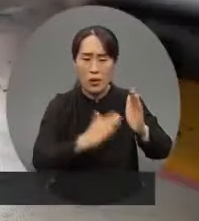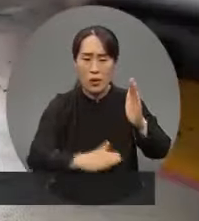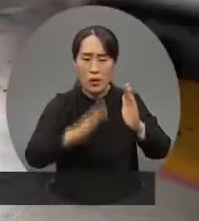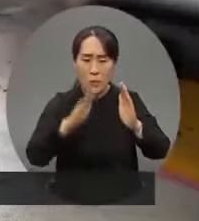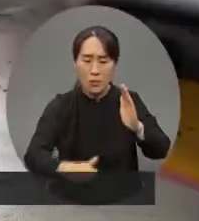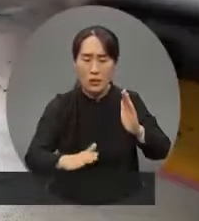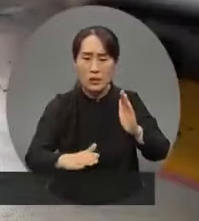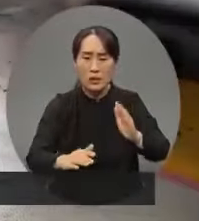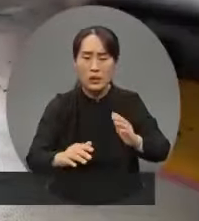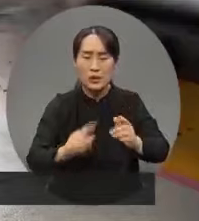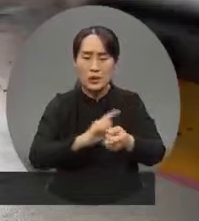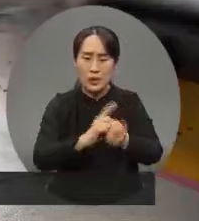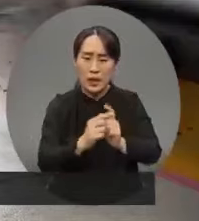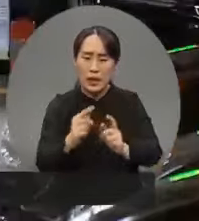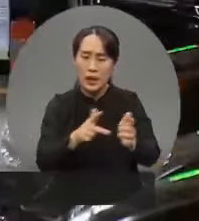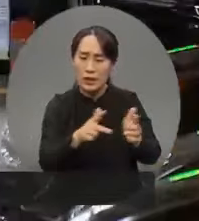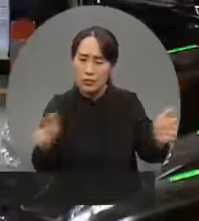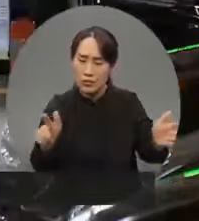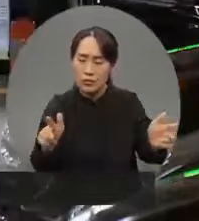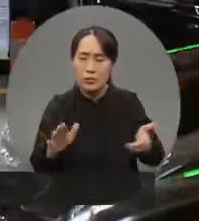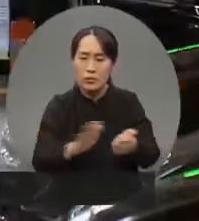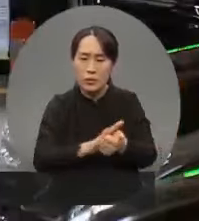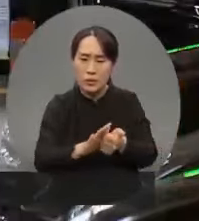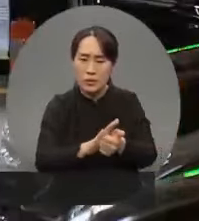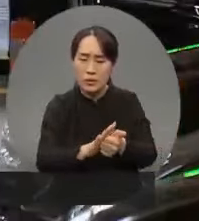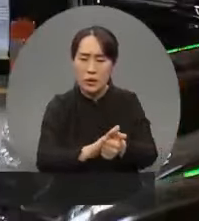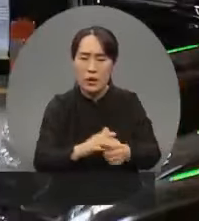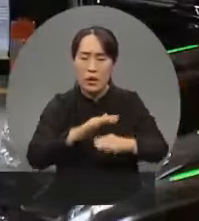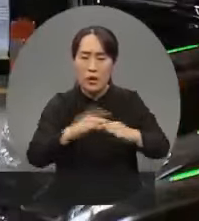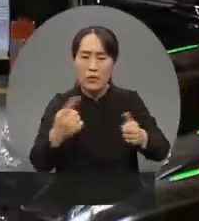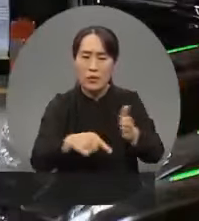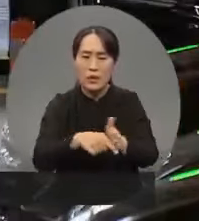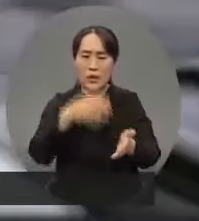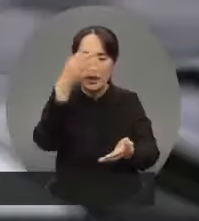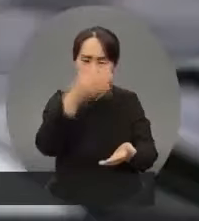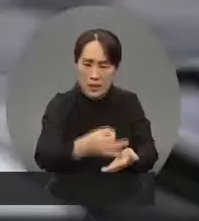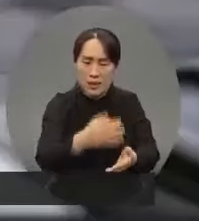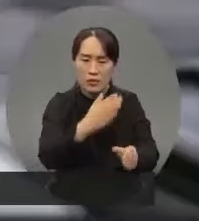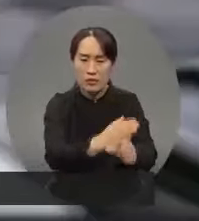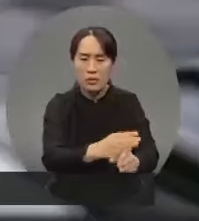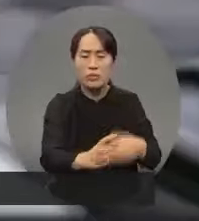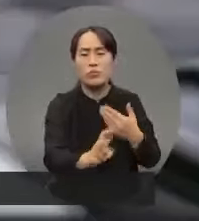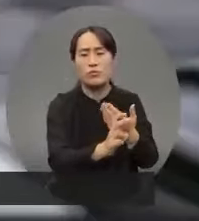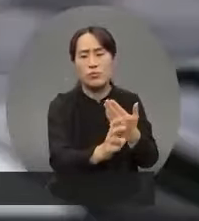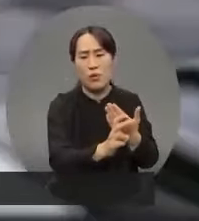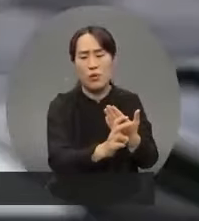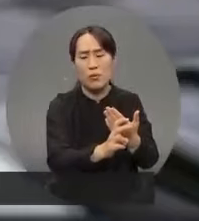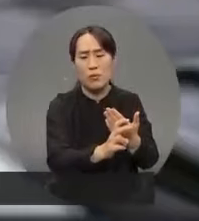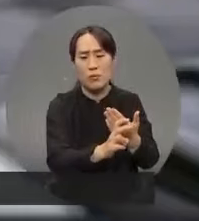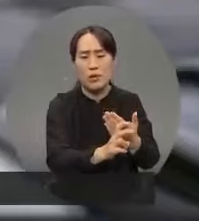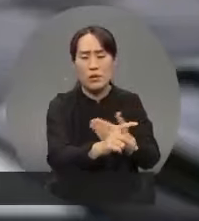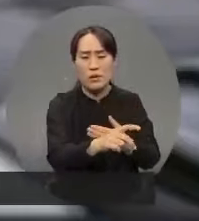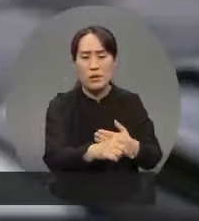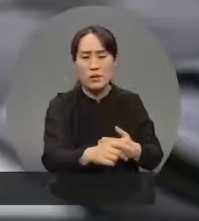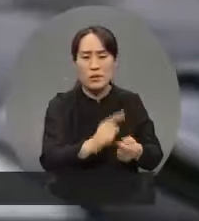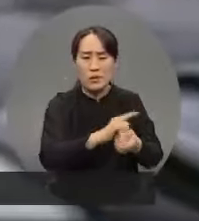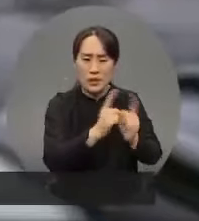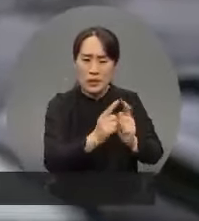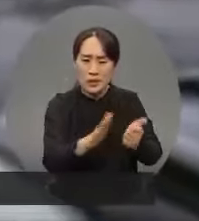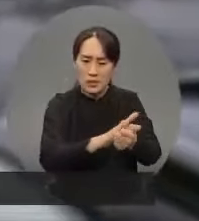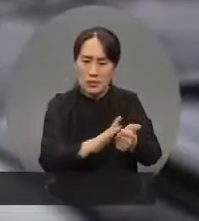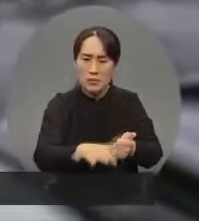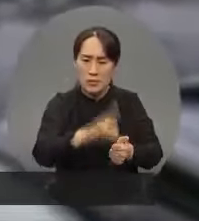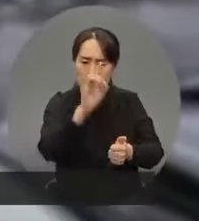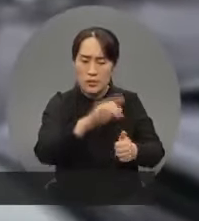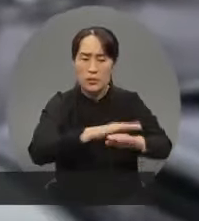대행 서비스가 주차난 완화로 이어지려면 싼 값을 내세워 성행 중인 불법 주차 대행부터 정리할